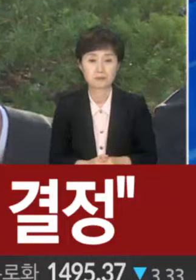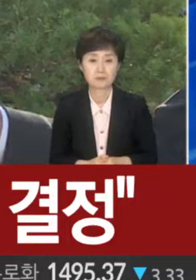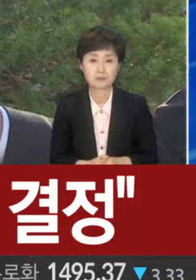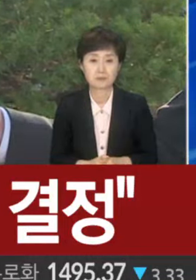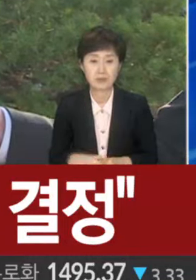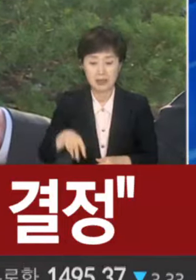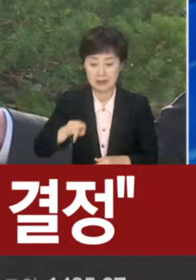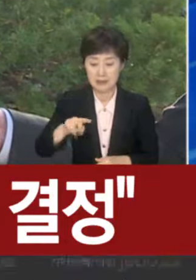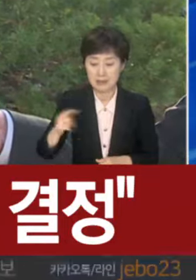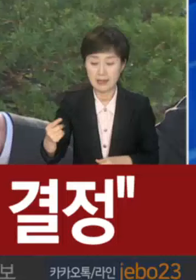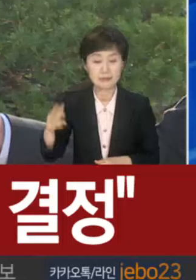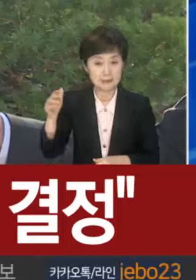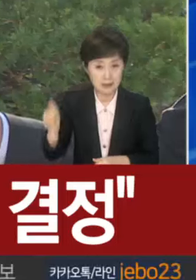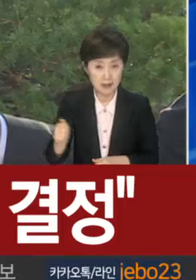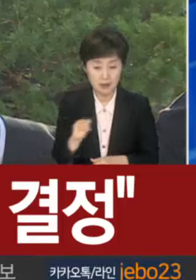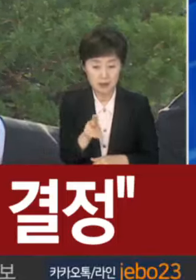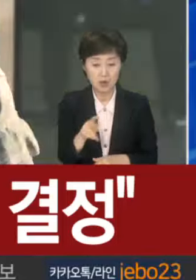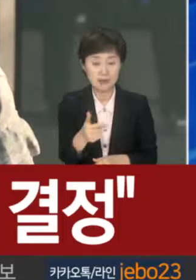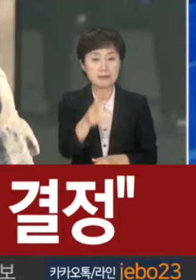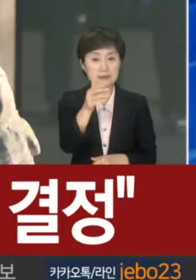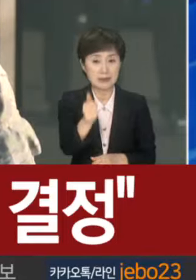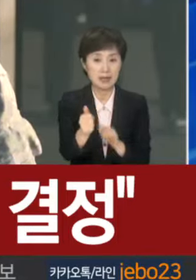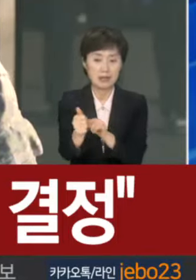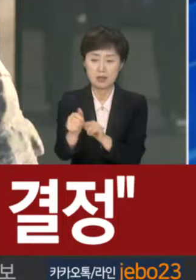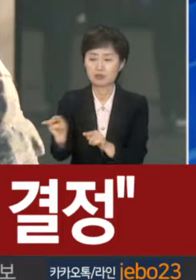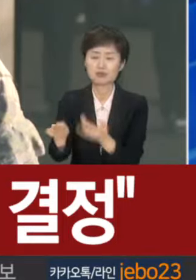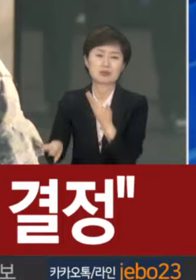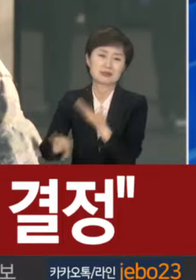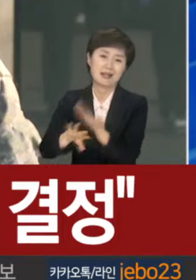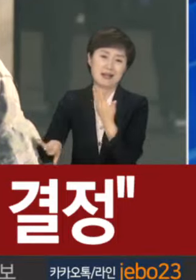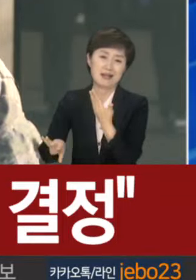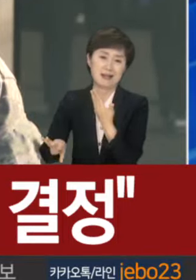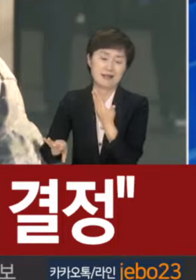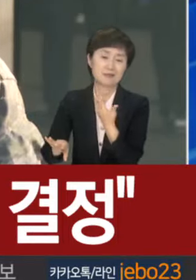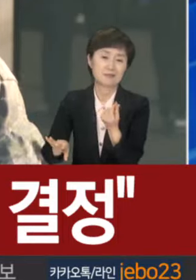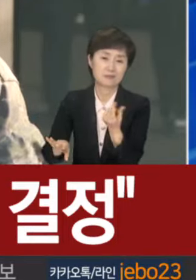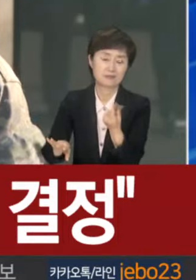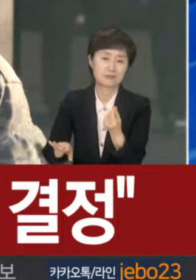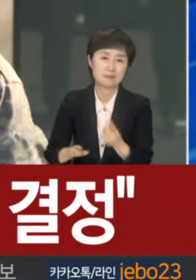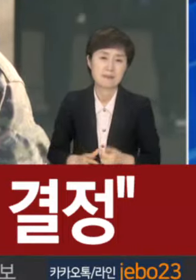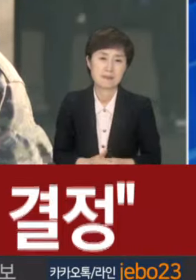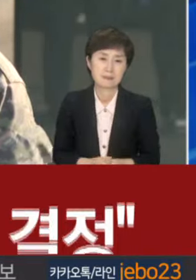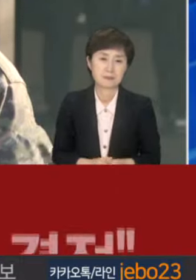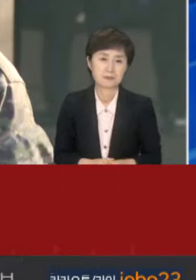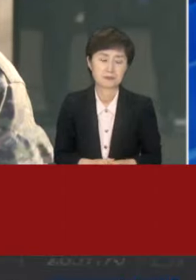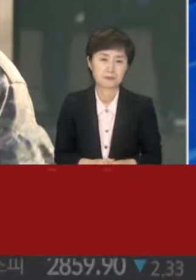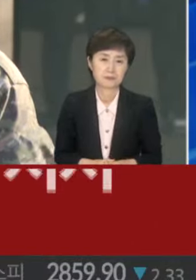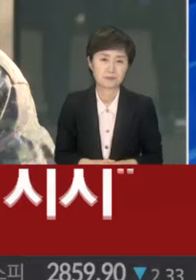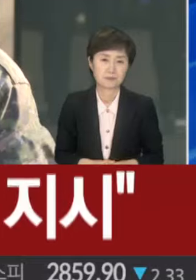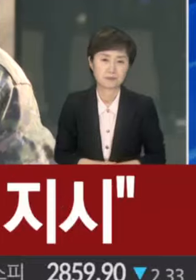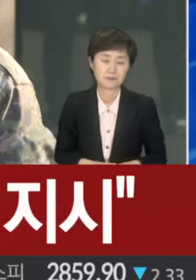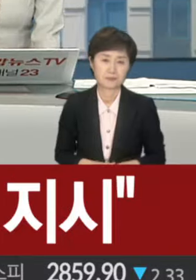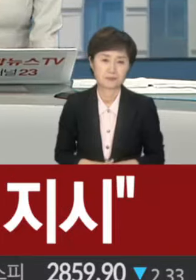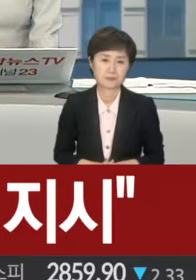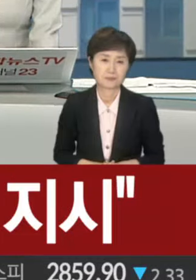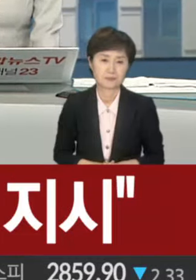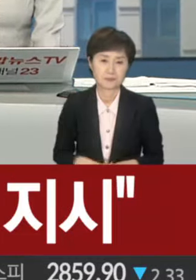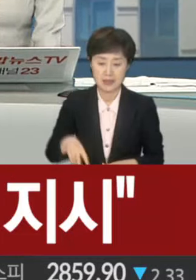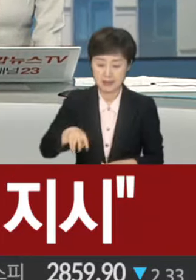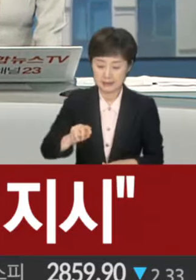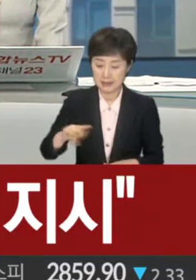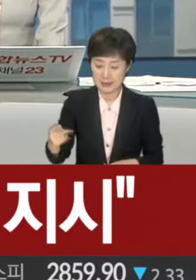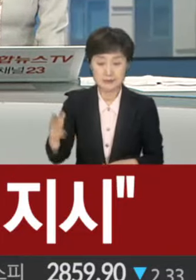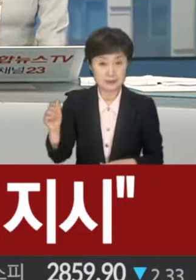부분에서 사단장과 여단장의 어떤 법적인 운명, 그러니까 송치 여부에 대한 운명이 갈린 것 같다는 생각이 듭니다. 제가 그 부분을 여쭤보려고 했는데